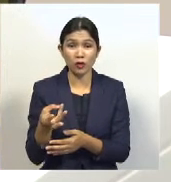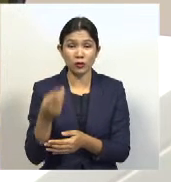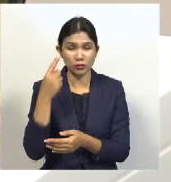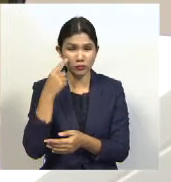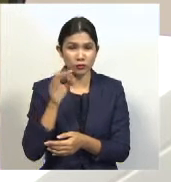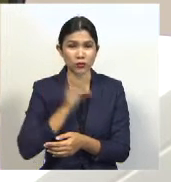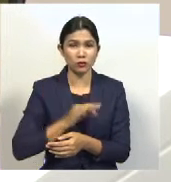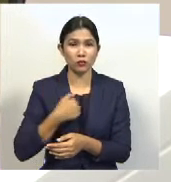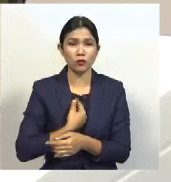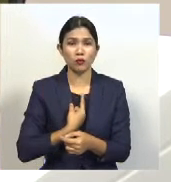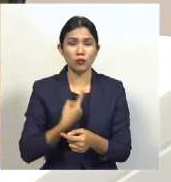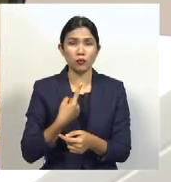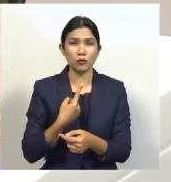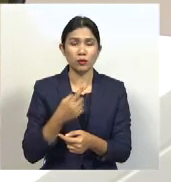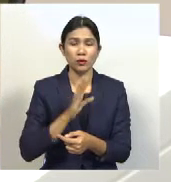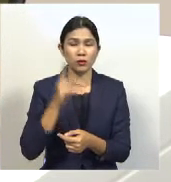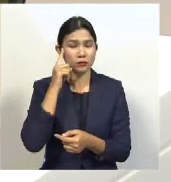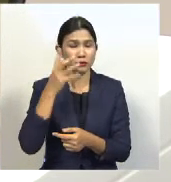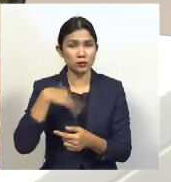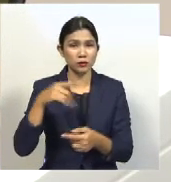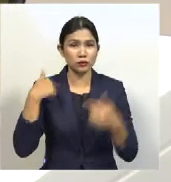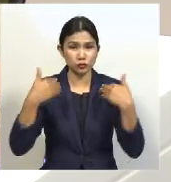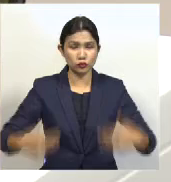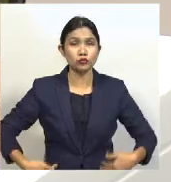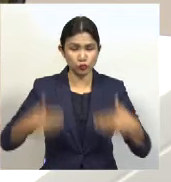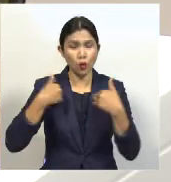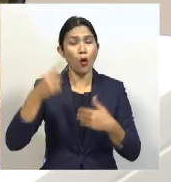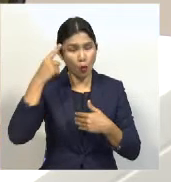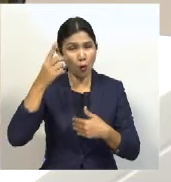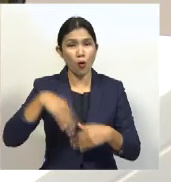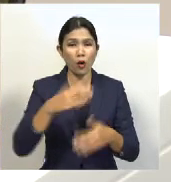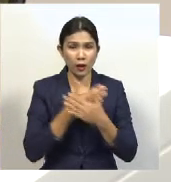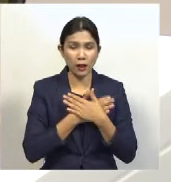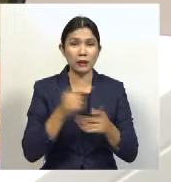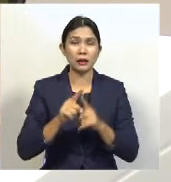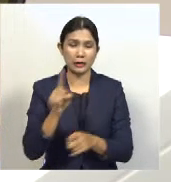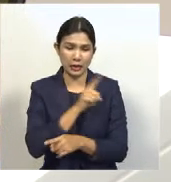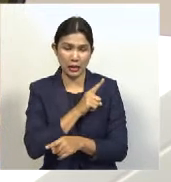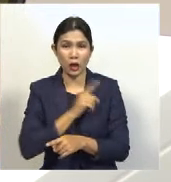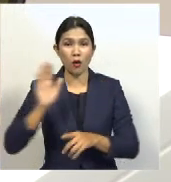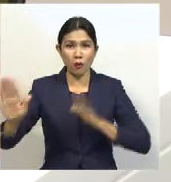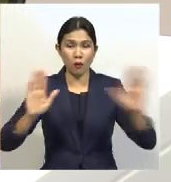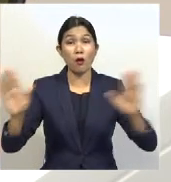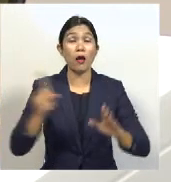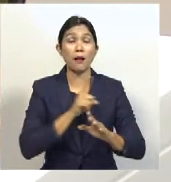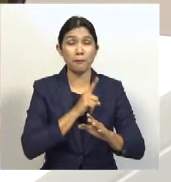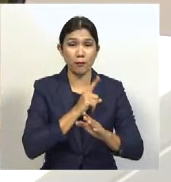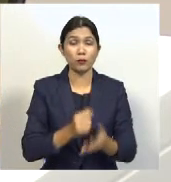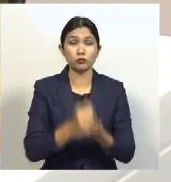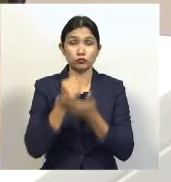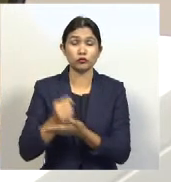พอใจนะคนเดียวผมไม่อยากสูญเสียใครทั้งสิ้นชีวิตใครใครก็รักแต่หน้าที่ของไทยก็เป็นหน้าที่ของไทยที่ต้องรับผิดชอบกัน